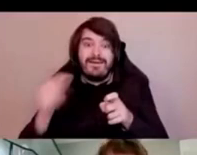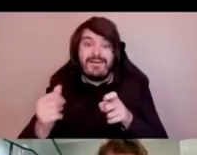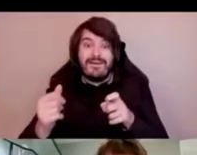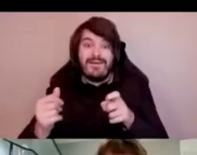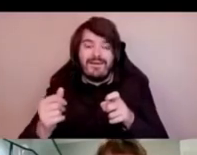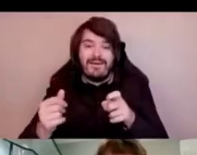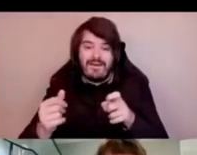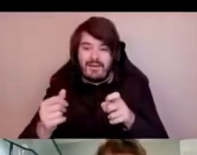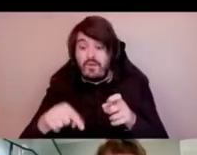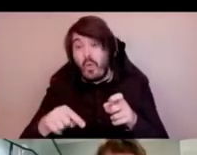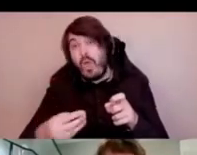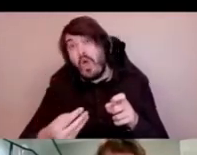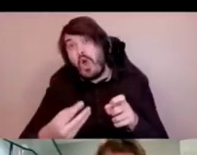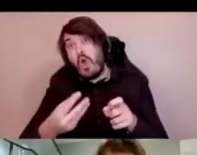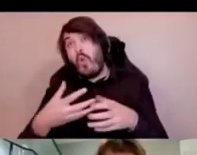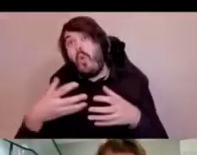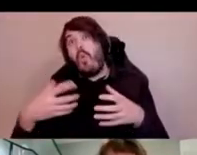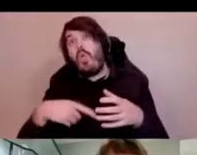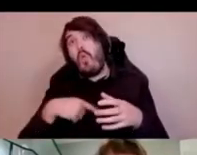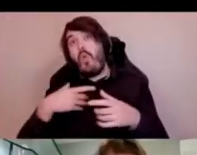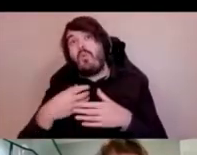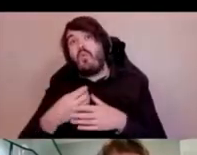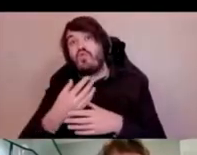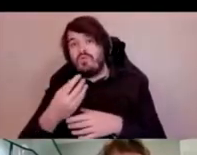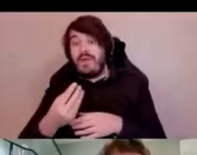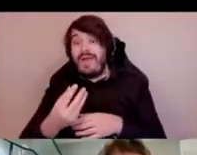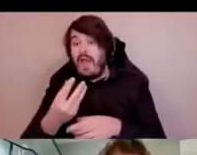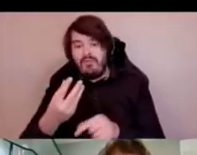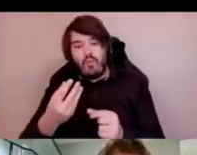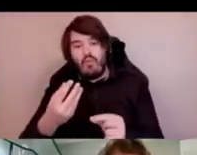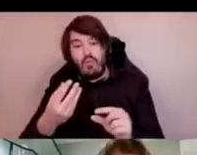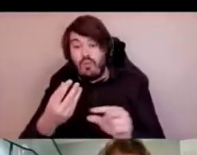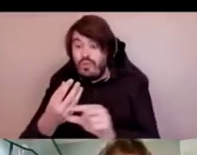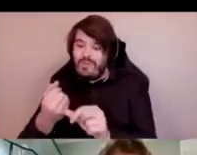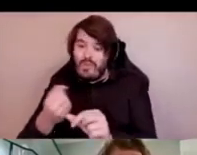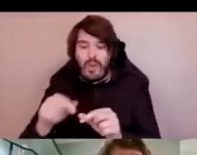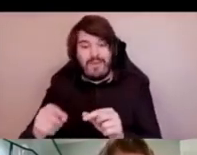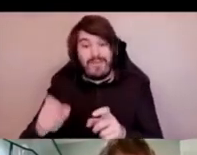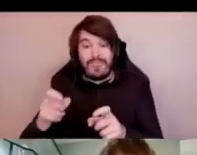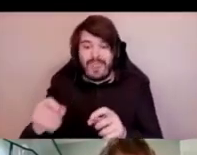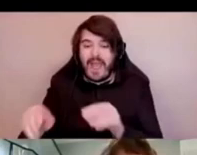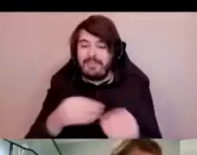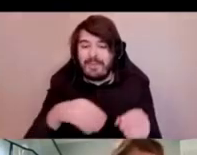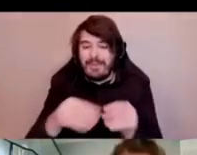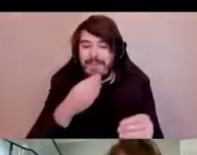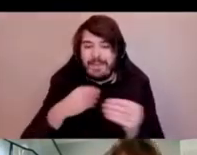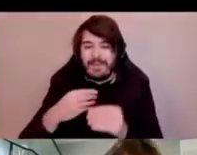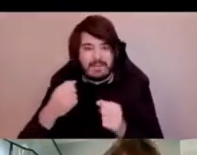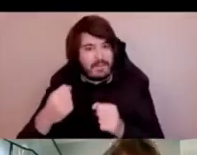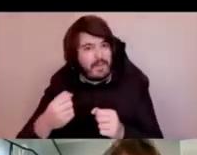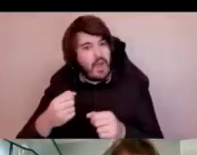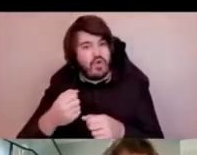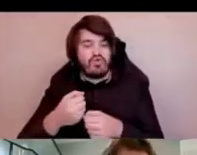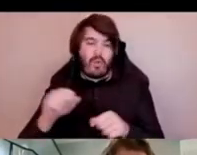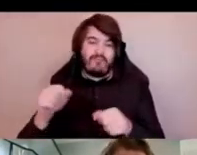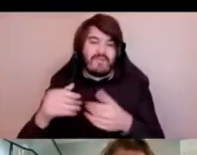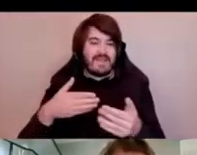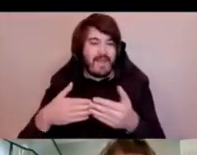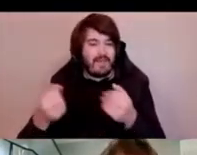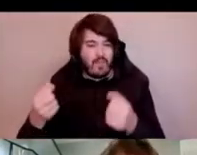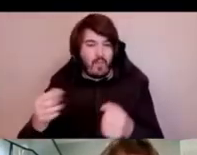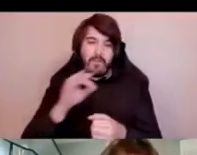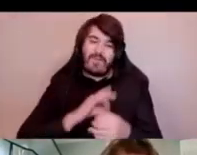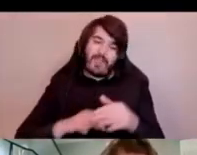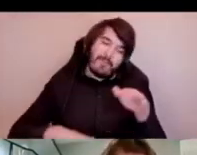puis pendant que l'autre grosse affaire pousse, on peut cultiver plusieurs petites choses autour, puis ça nous évite de gaspiller de l'espace, on peut profiter